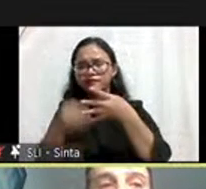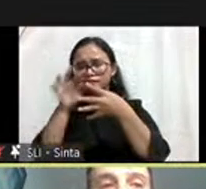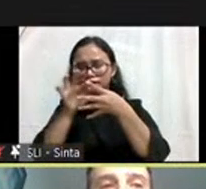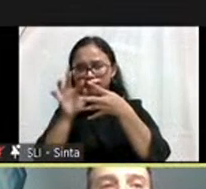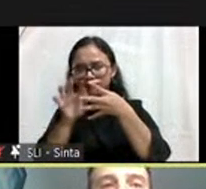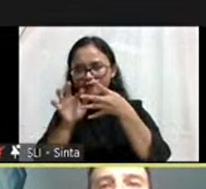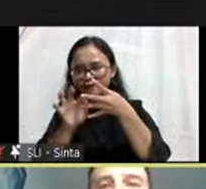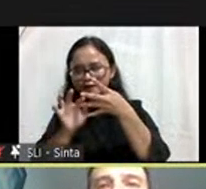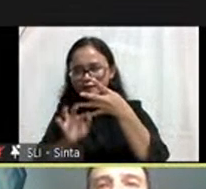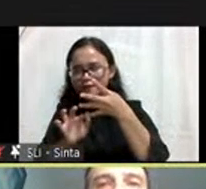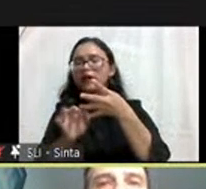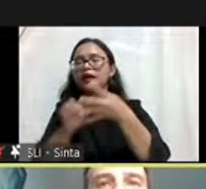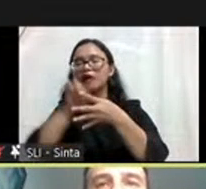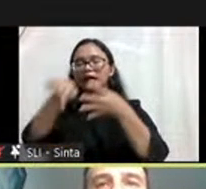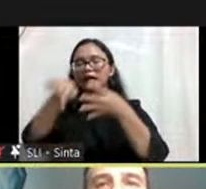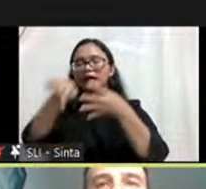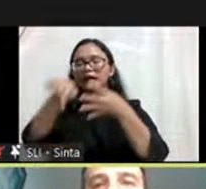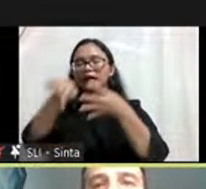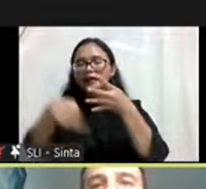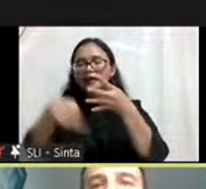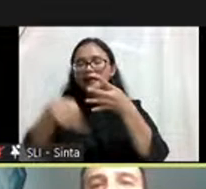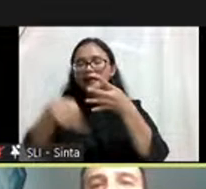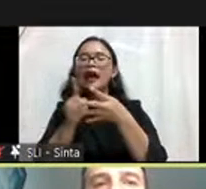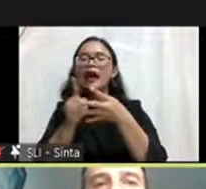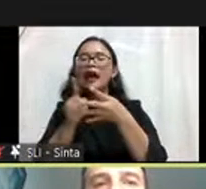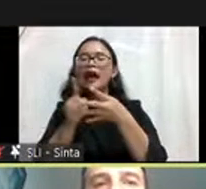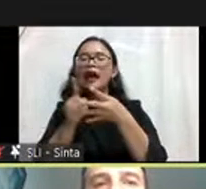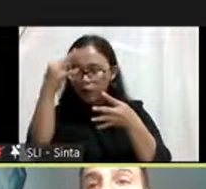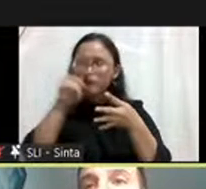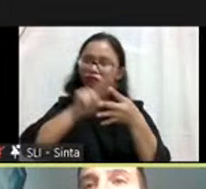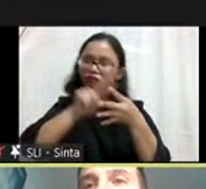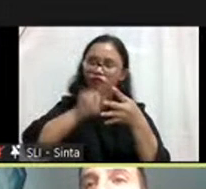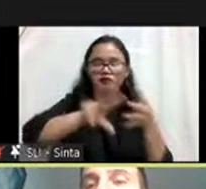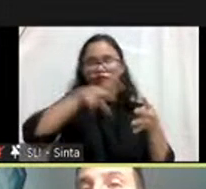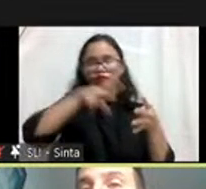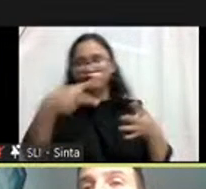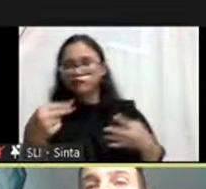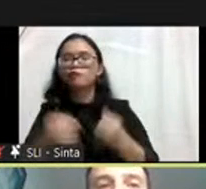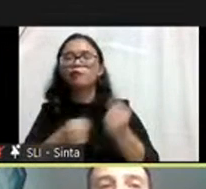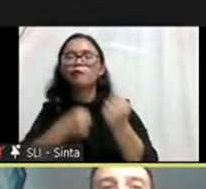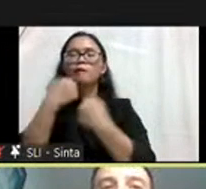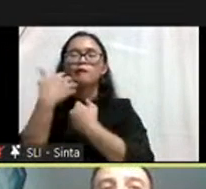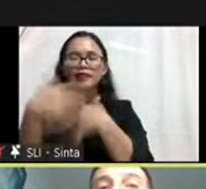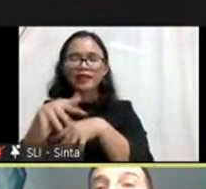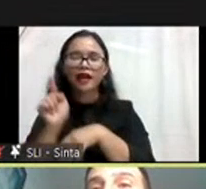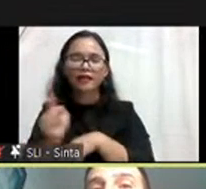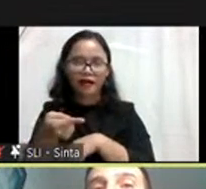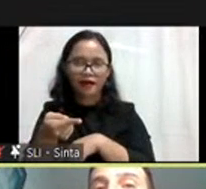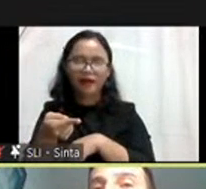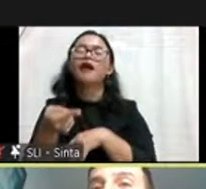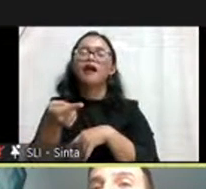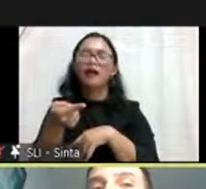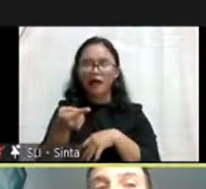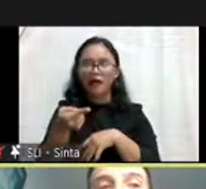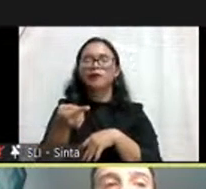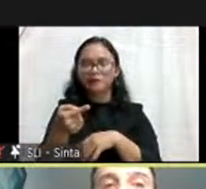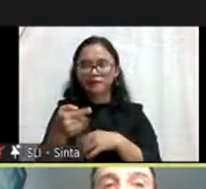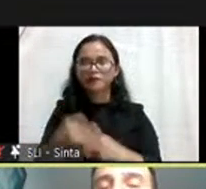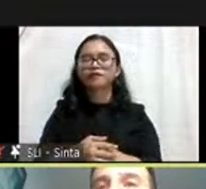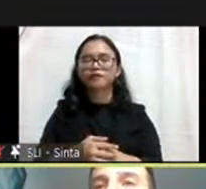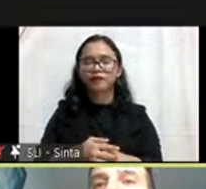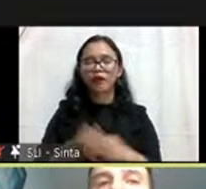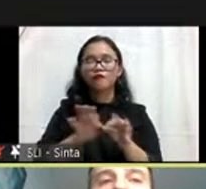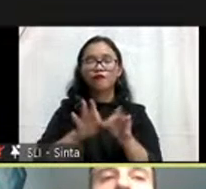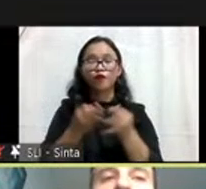ini kemudian diterjemahkan dari teori menjadi praktik forum Asia telah